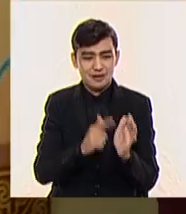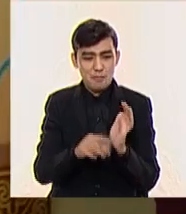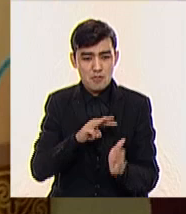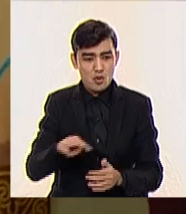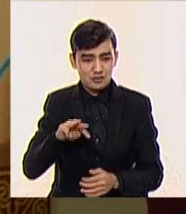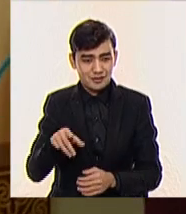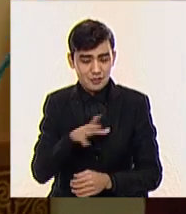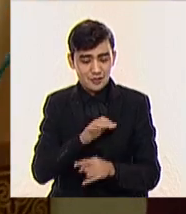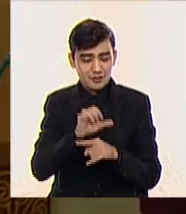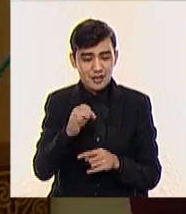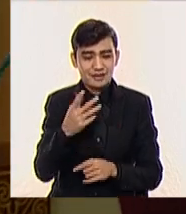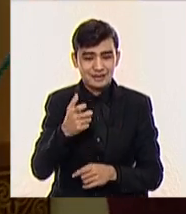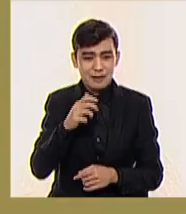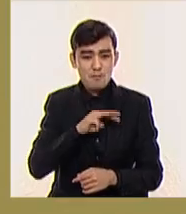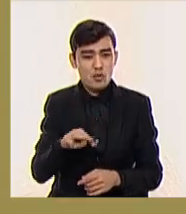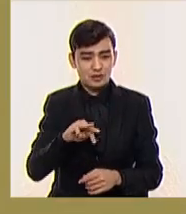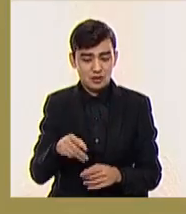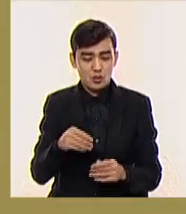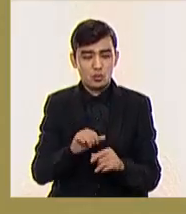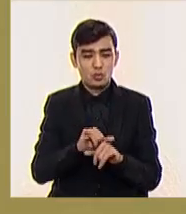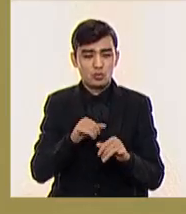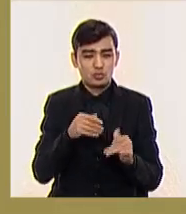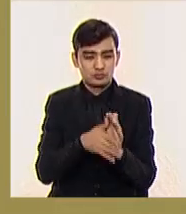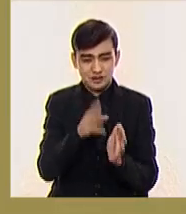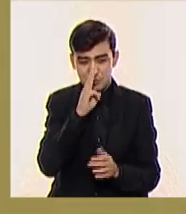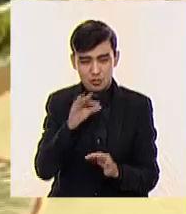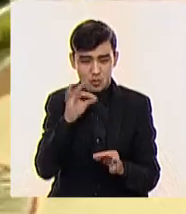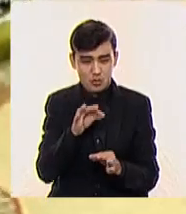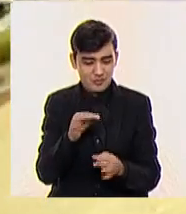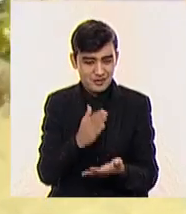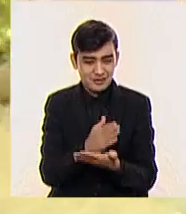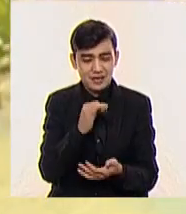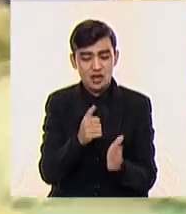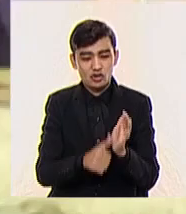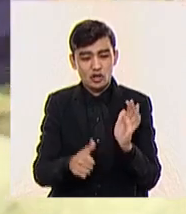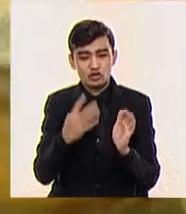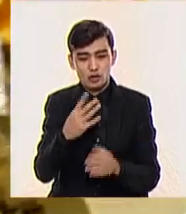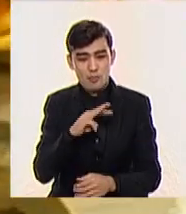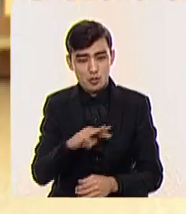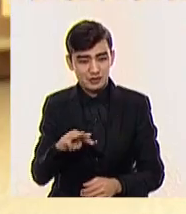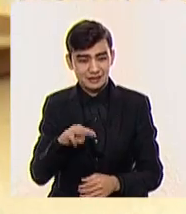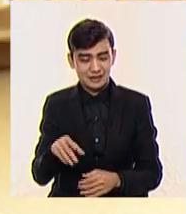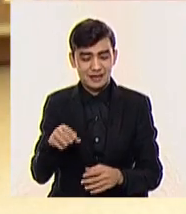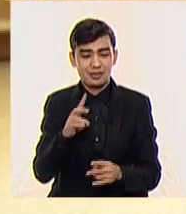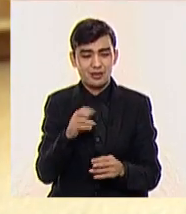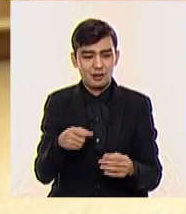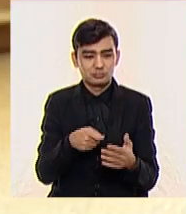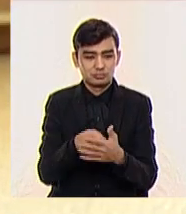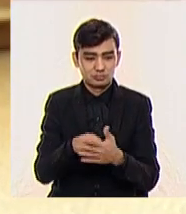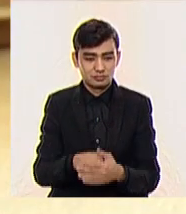Из них почти 300 миллионов тенге уходят на заработную плату сотрудников и 64 миллиона тенге на